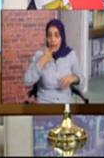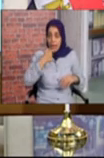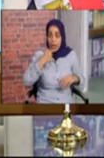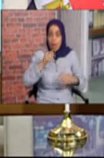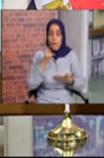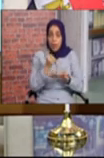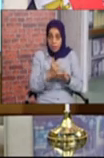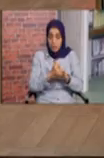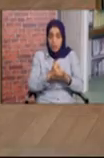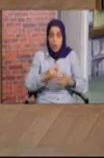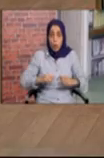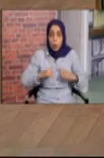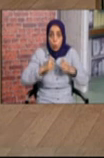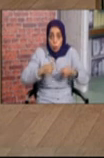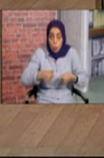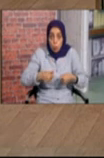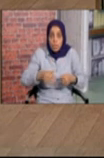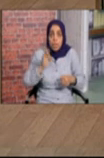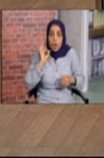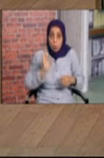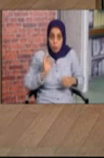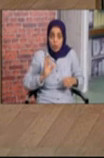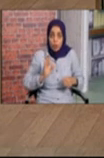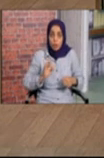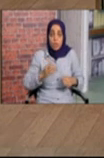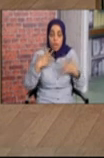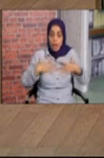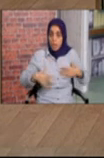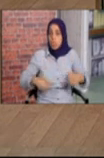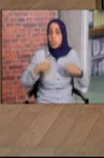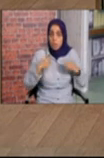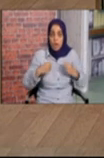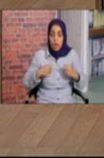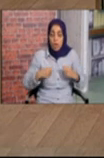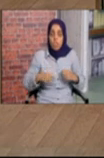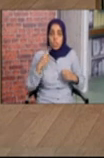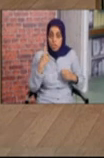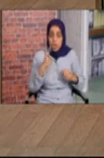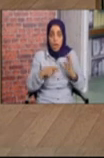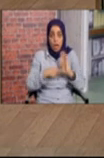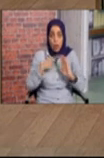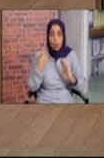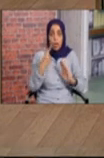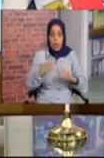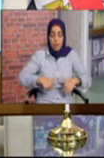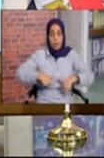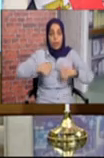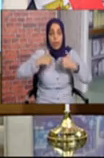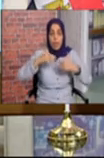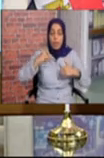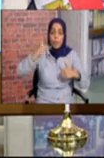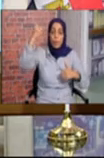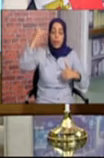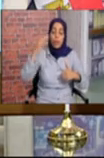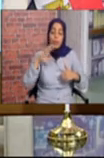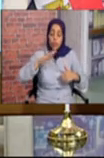صحيح وتكون بالمواصفات الصحية دي اول حاجه عملها في الحياه في بناء